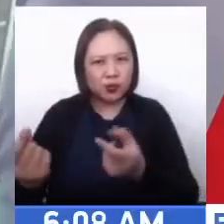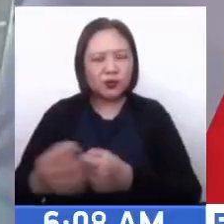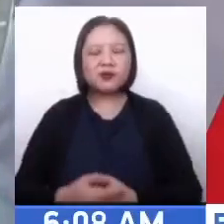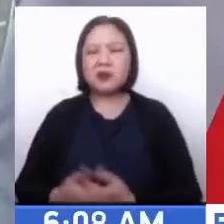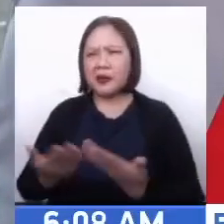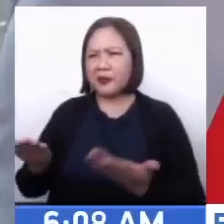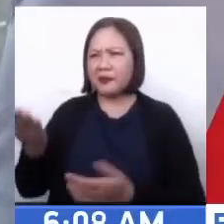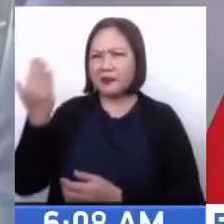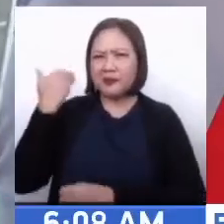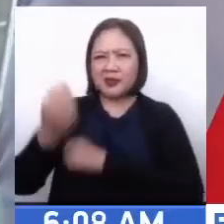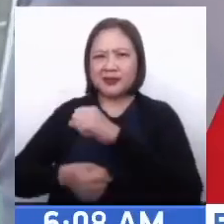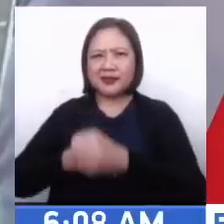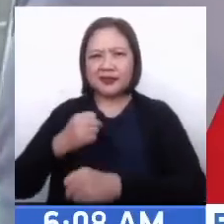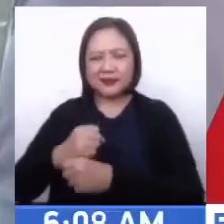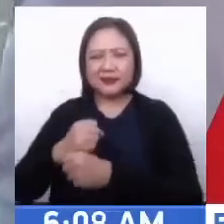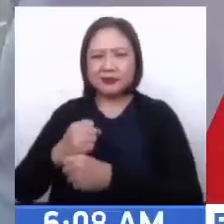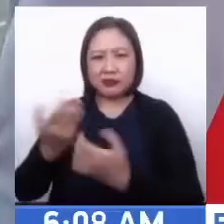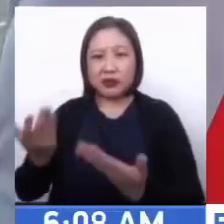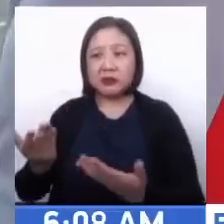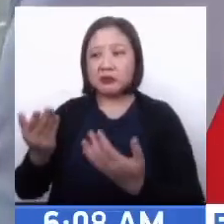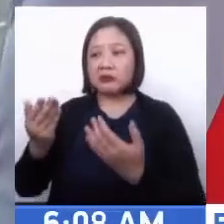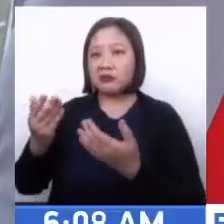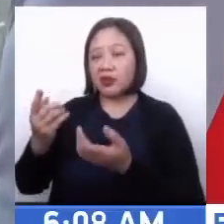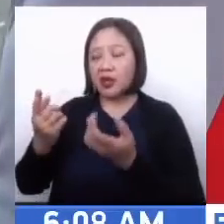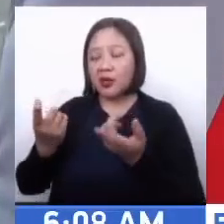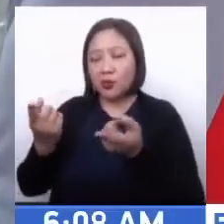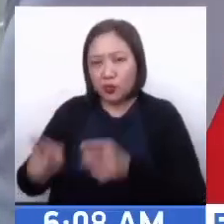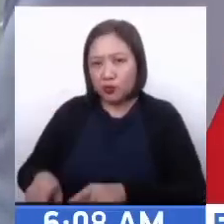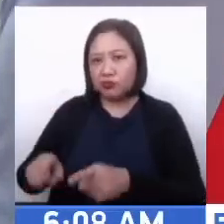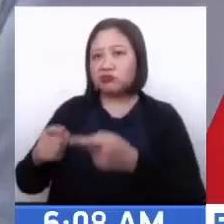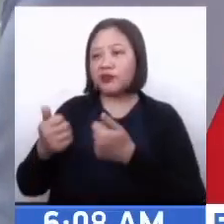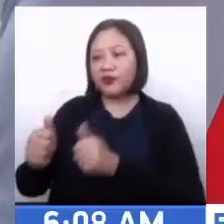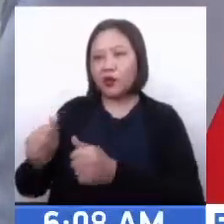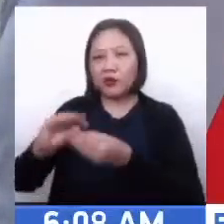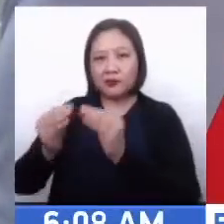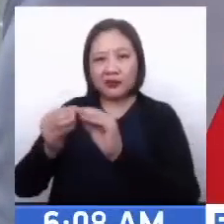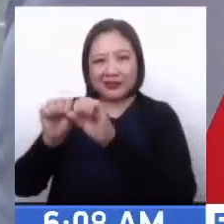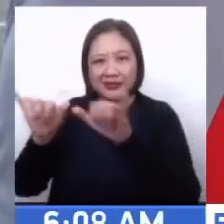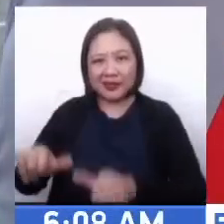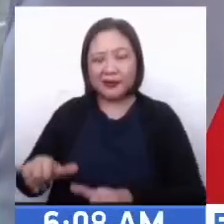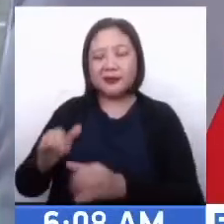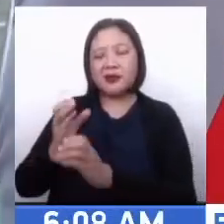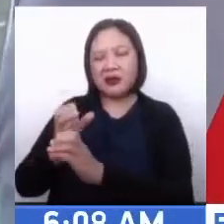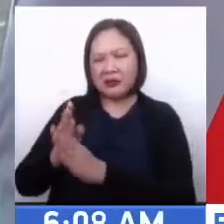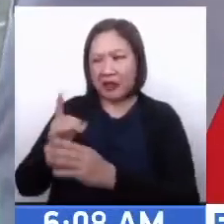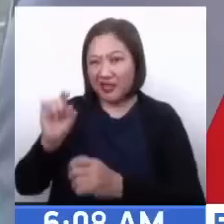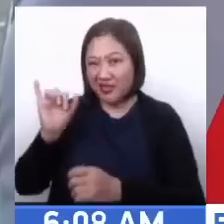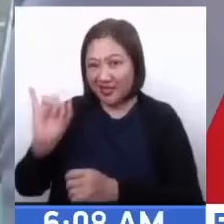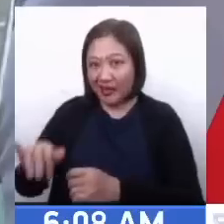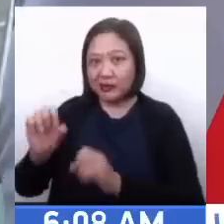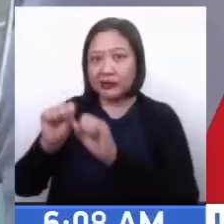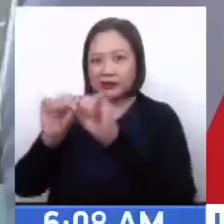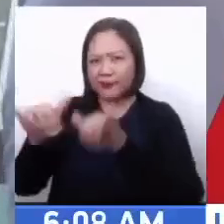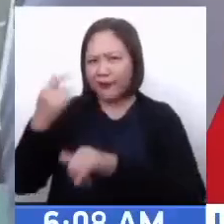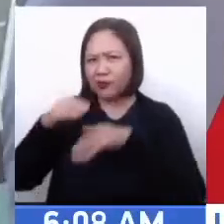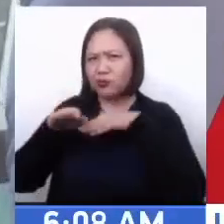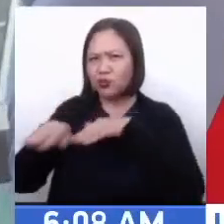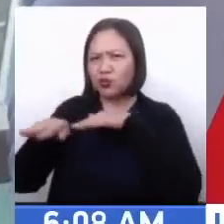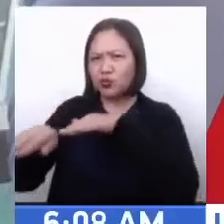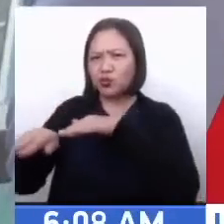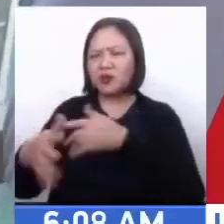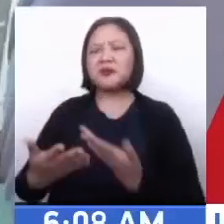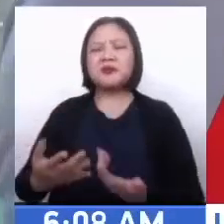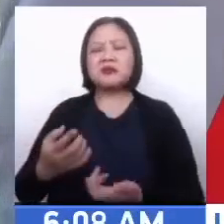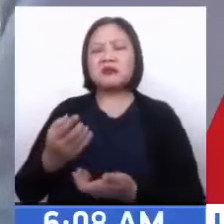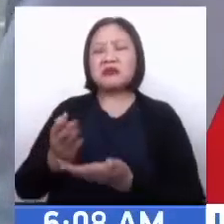na i-implement ang number coding, ito ho ba talaga ang solusyon para sa traffic? Kasi marami rin tayo nagsasabi na hindi naman ito